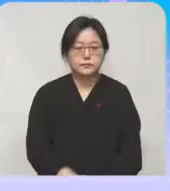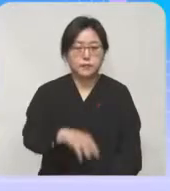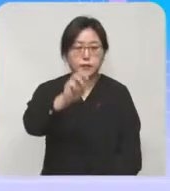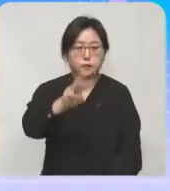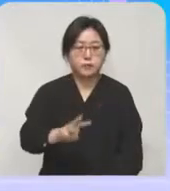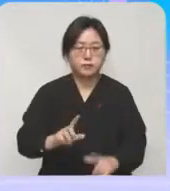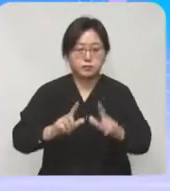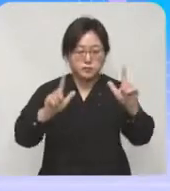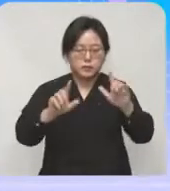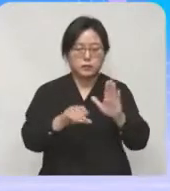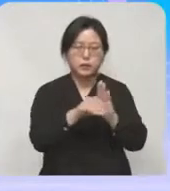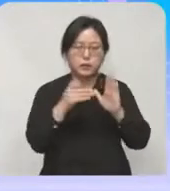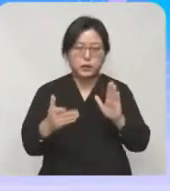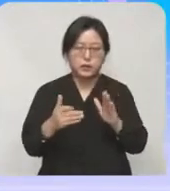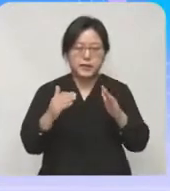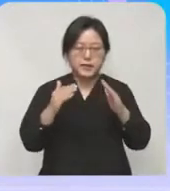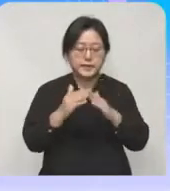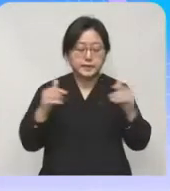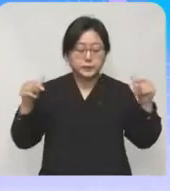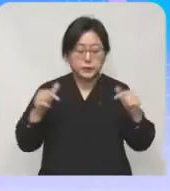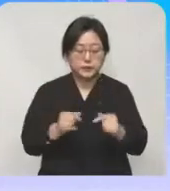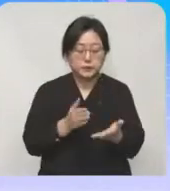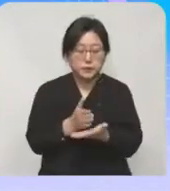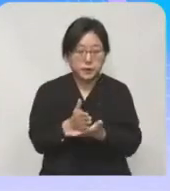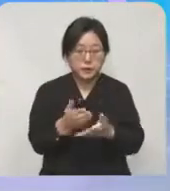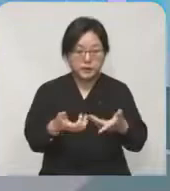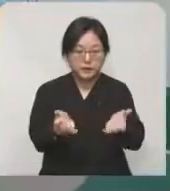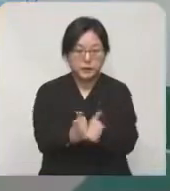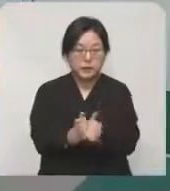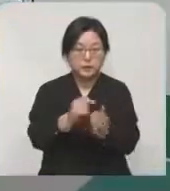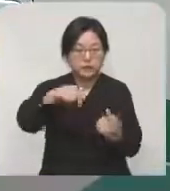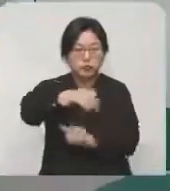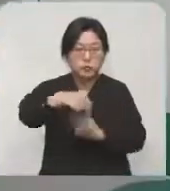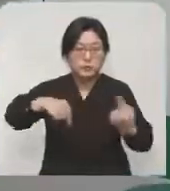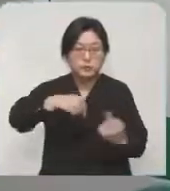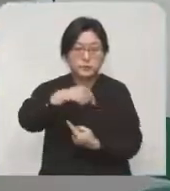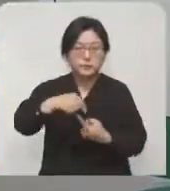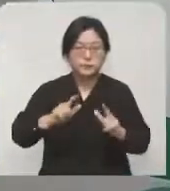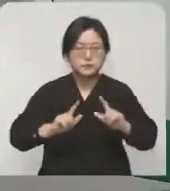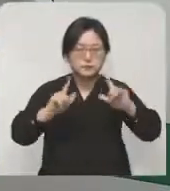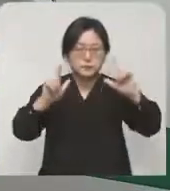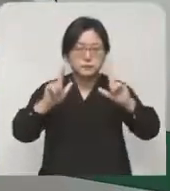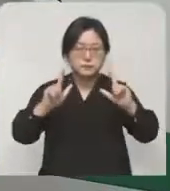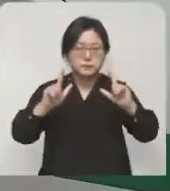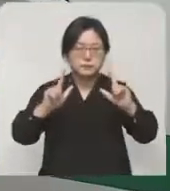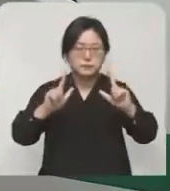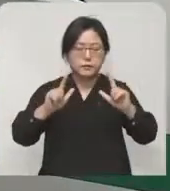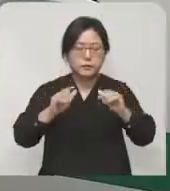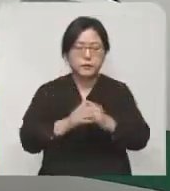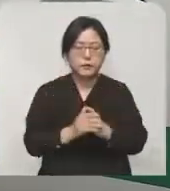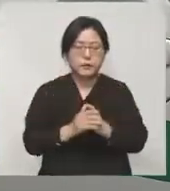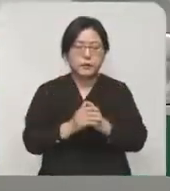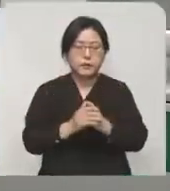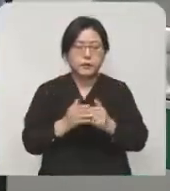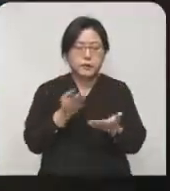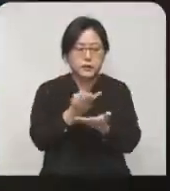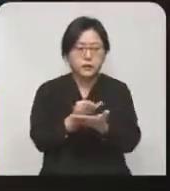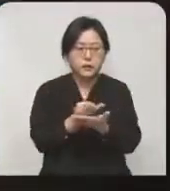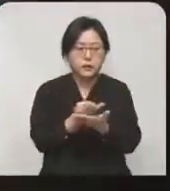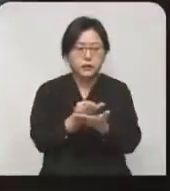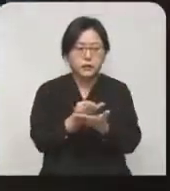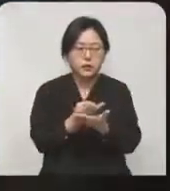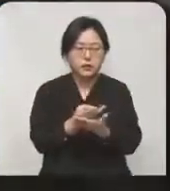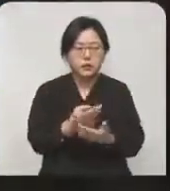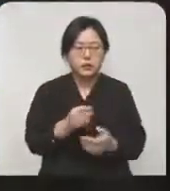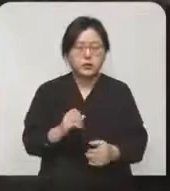황 규 동구가 코롤라 1구 재택 키로 관리 전담팀을 운영 합니다 동구는 이본 요인이 없는 70세